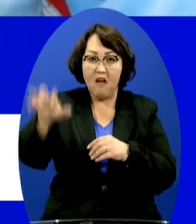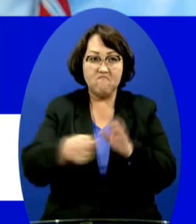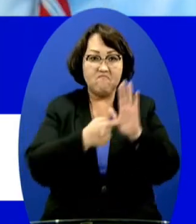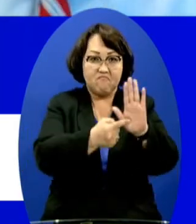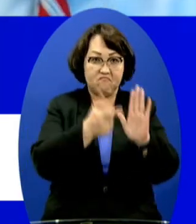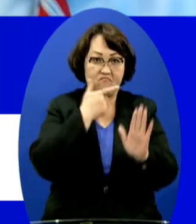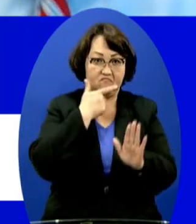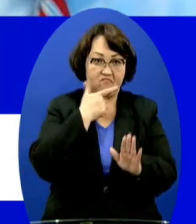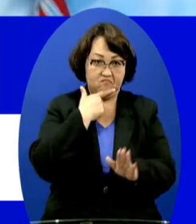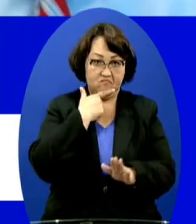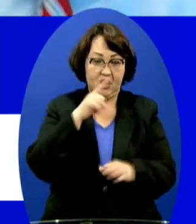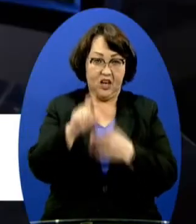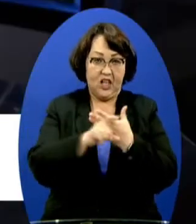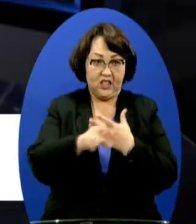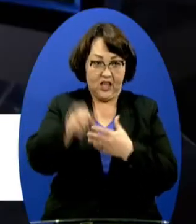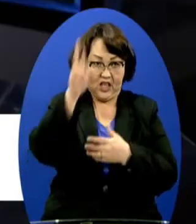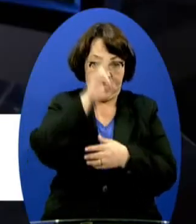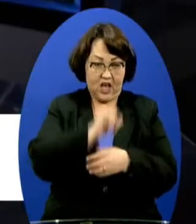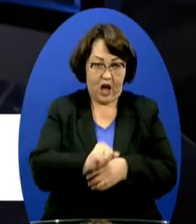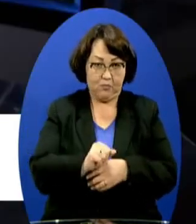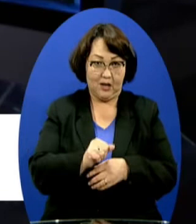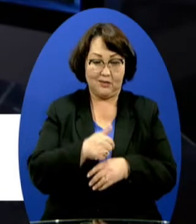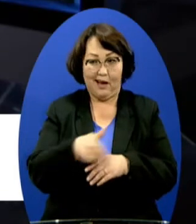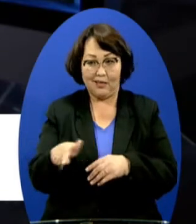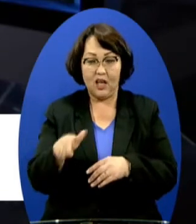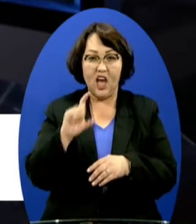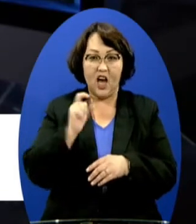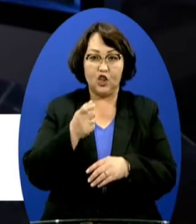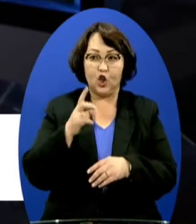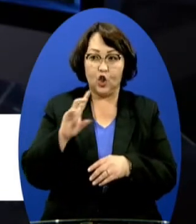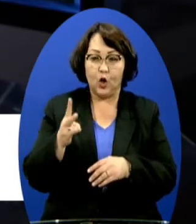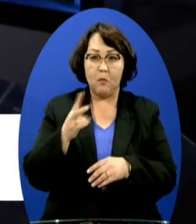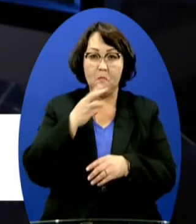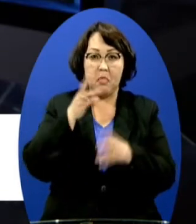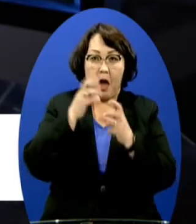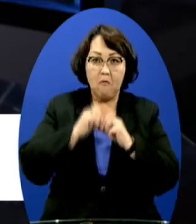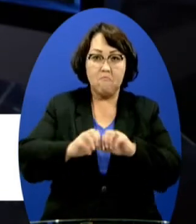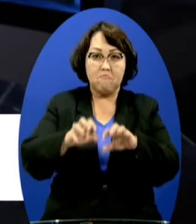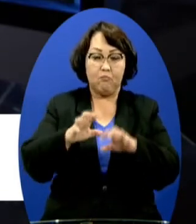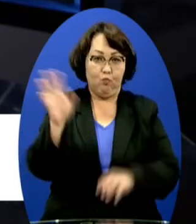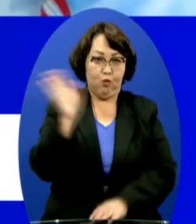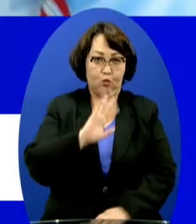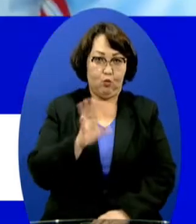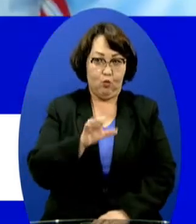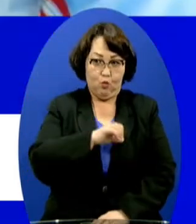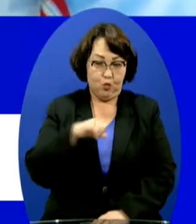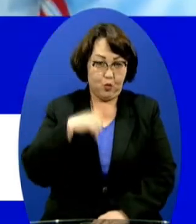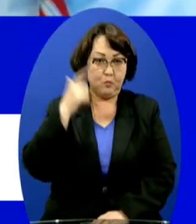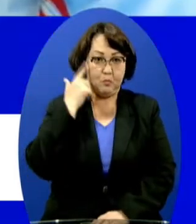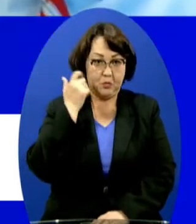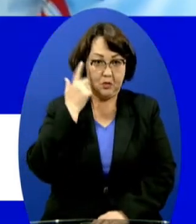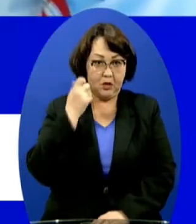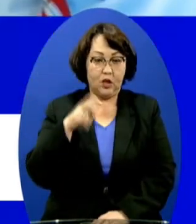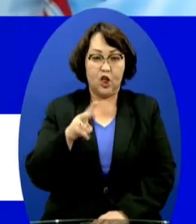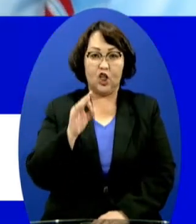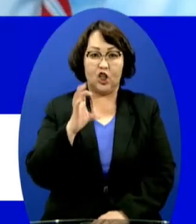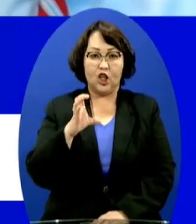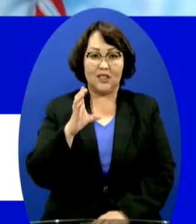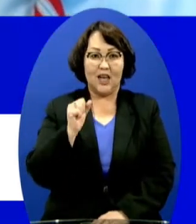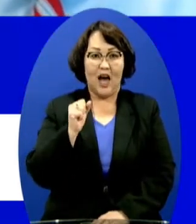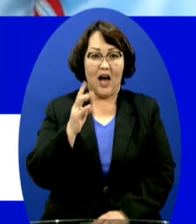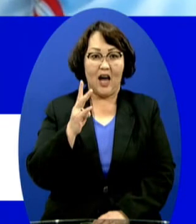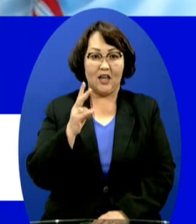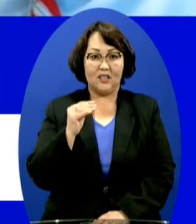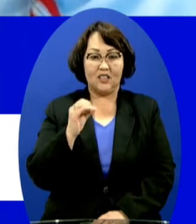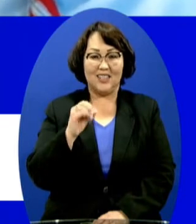эхнэр нөхрүүд нь авах боломжгүй гэдэг тийм өөрснөө мэдж байгаа. Тийм учраас Лос Анжелесд амьдарч